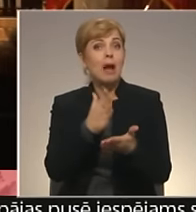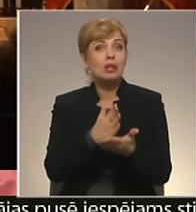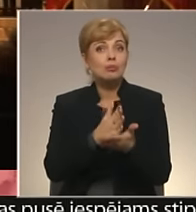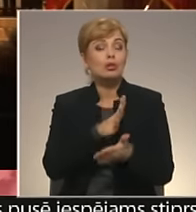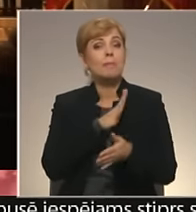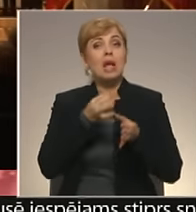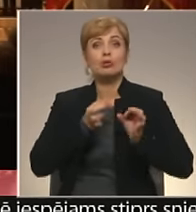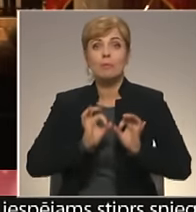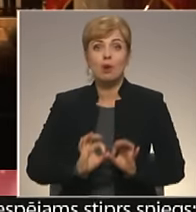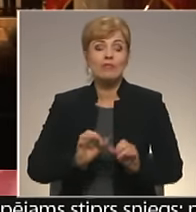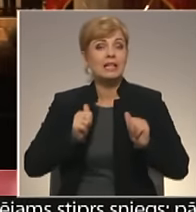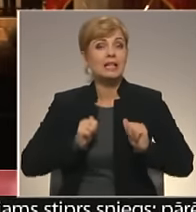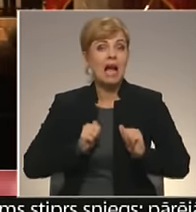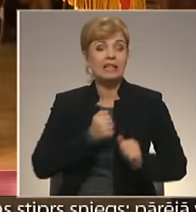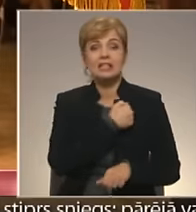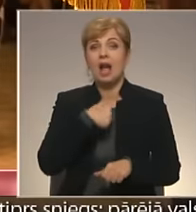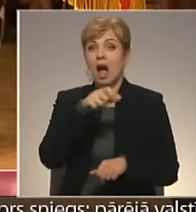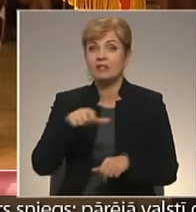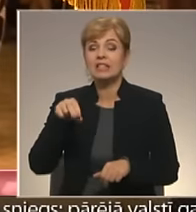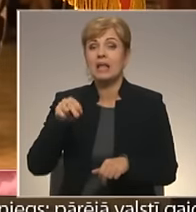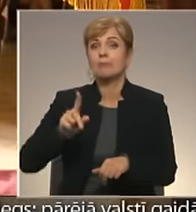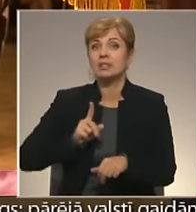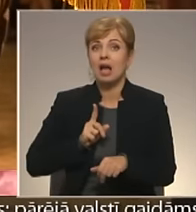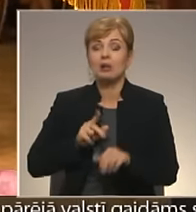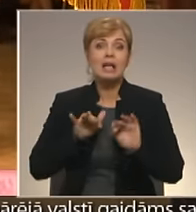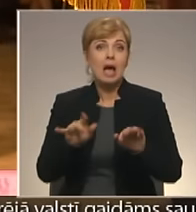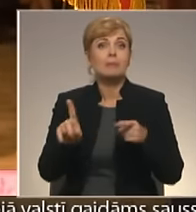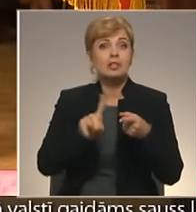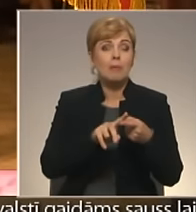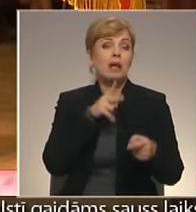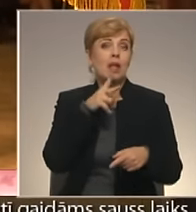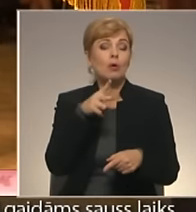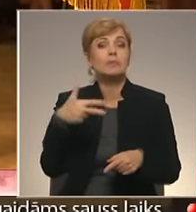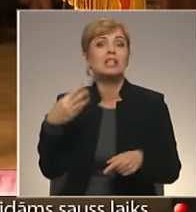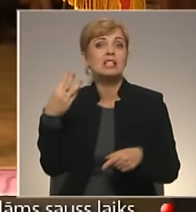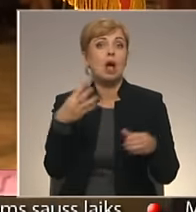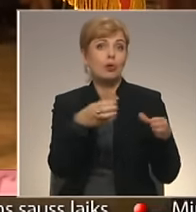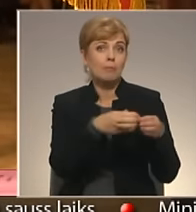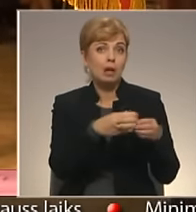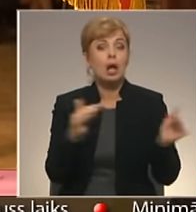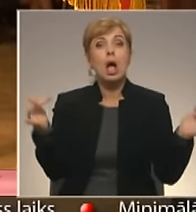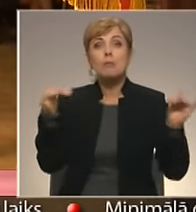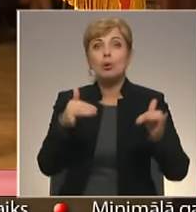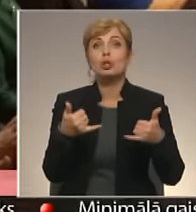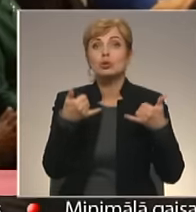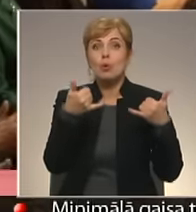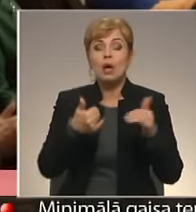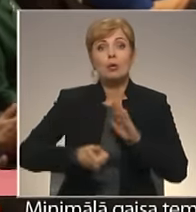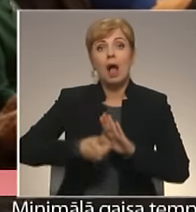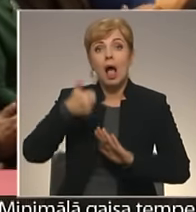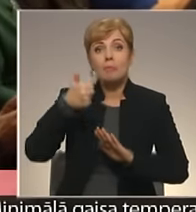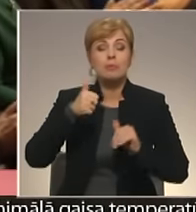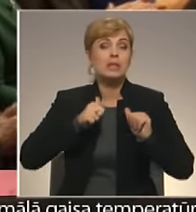bijušie profesionālā dienesta karavīri un zemessargi, kuru darbība saistīta ar Daugavpils 34. Bataljonu, pulcējās, lai godinātu labākos